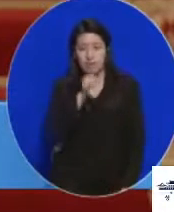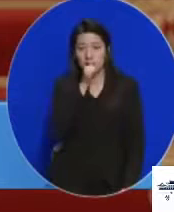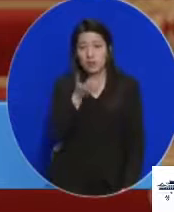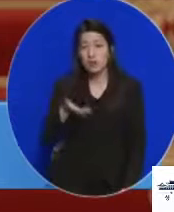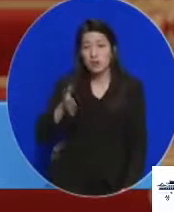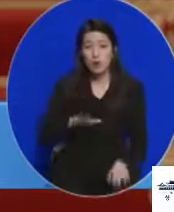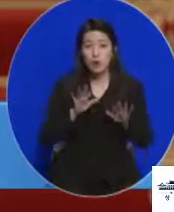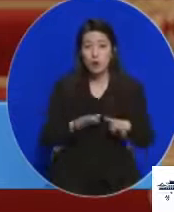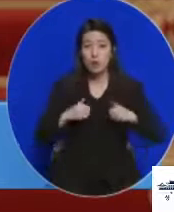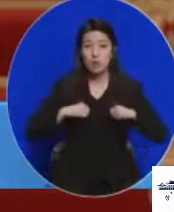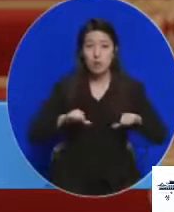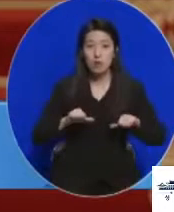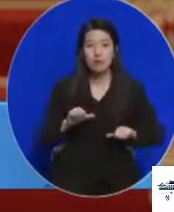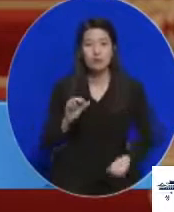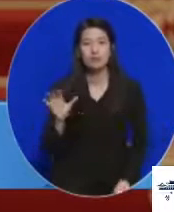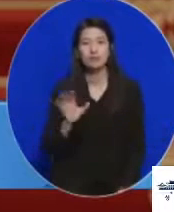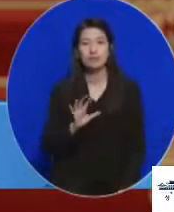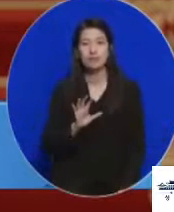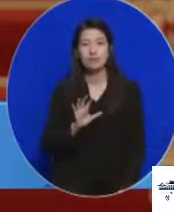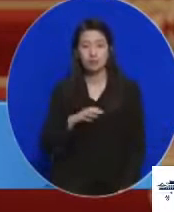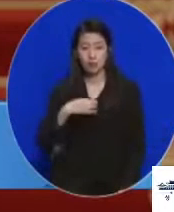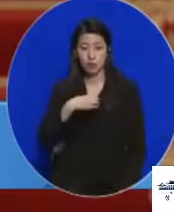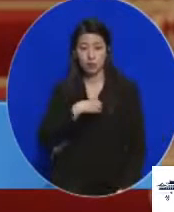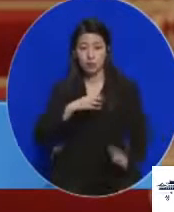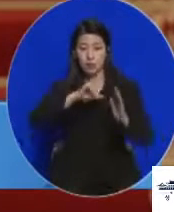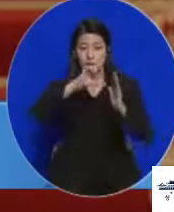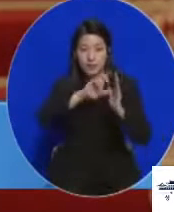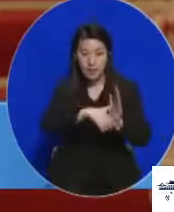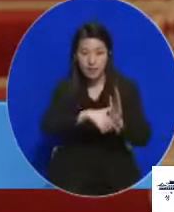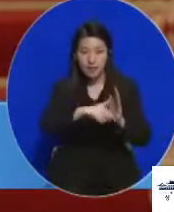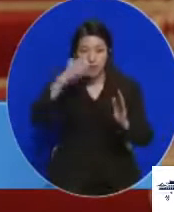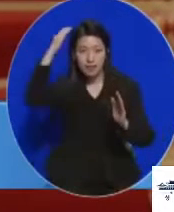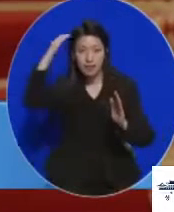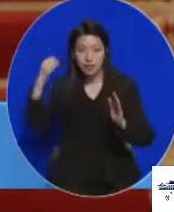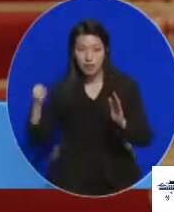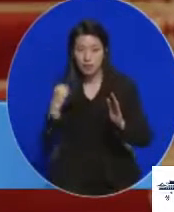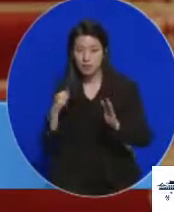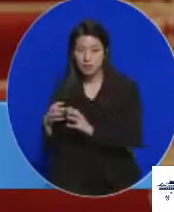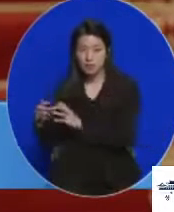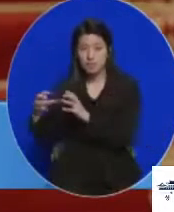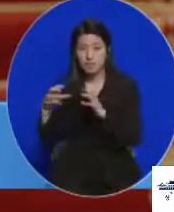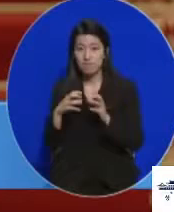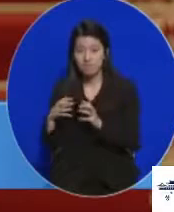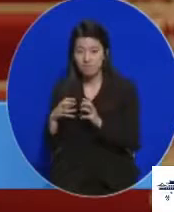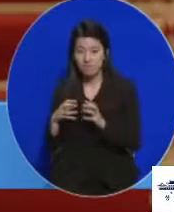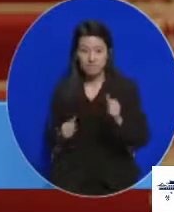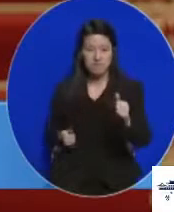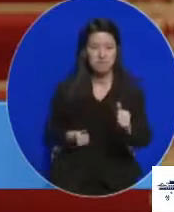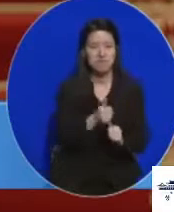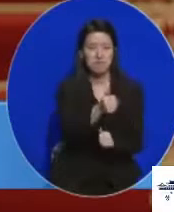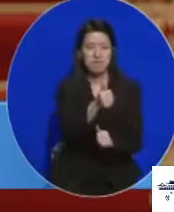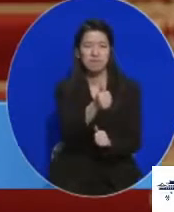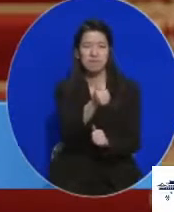꺾이지 않았습니다 위기 속에서 대한민국은 오히려 빛났습니다